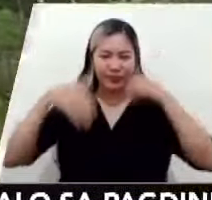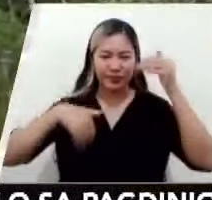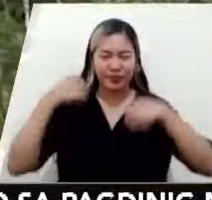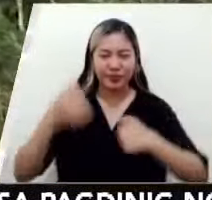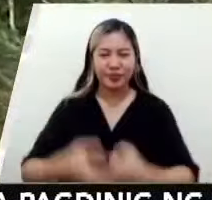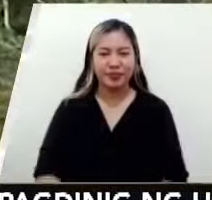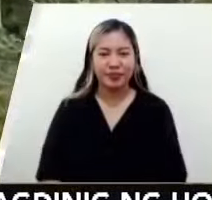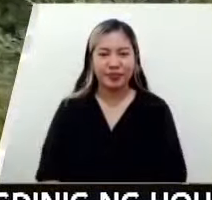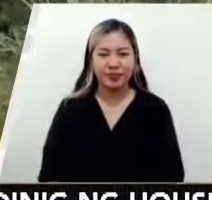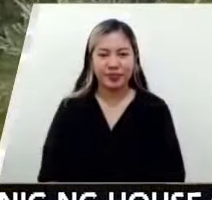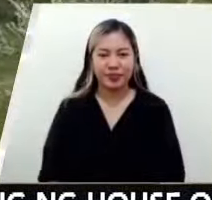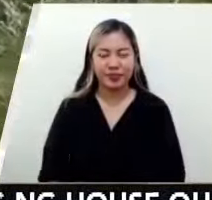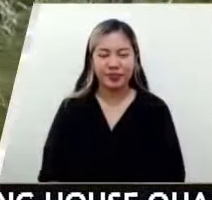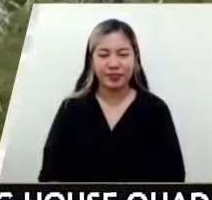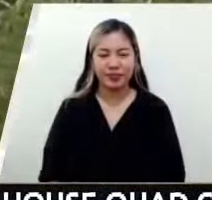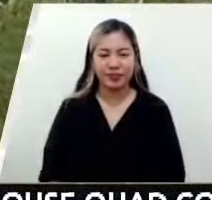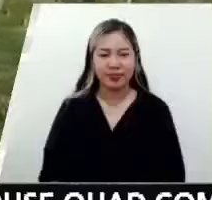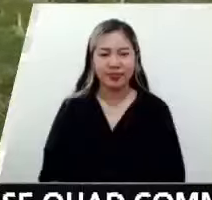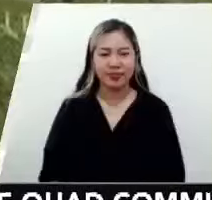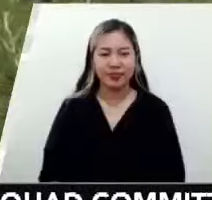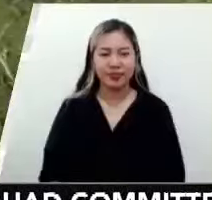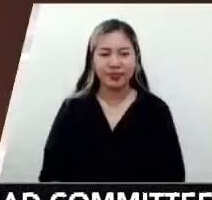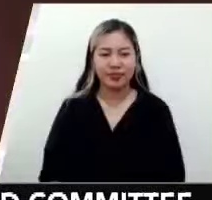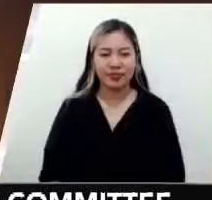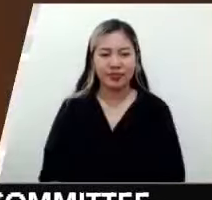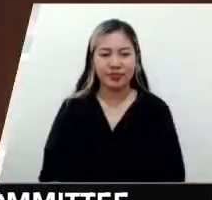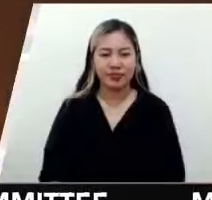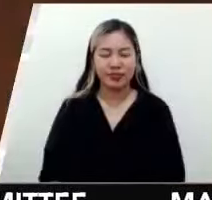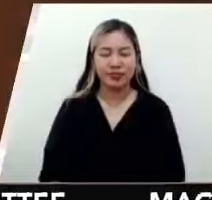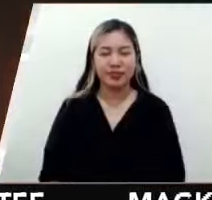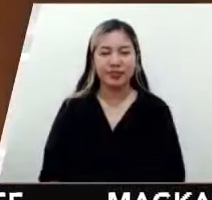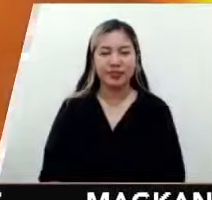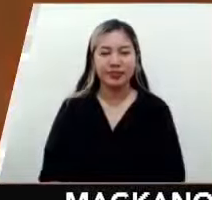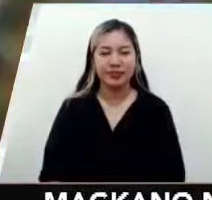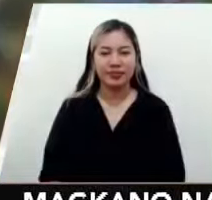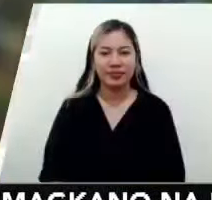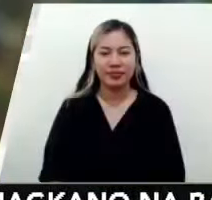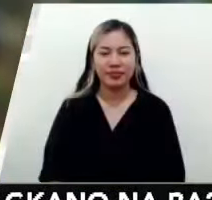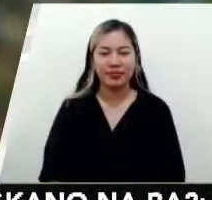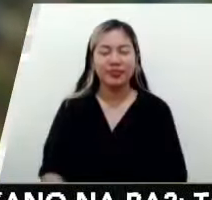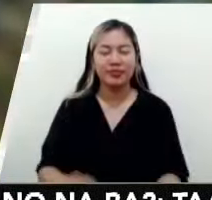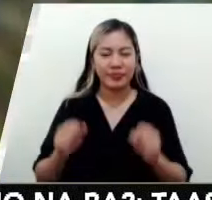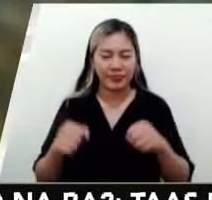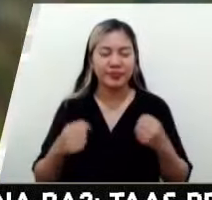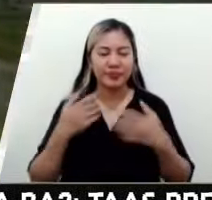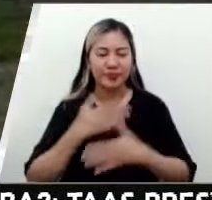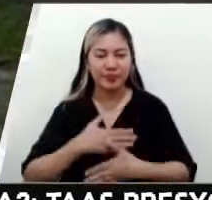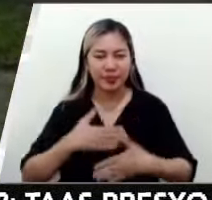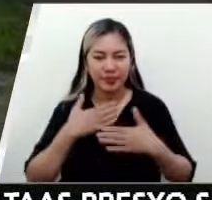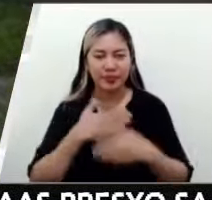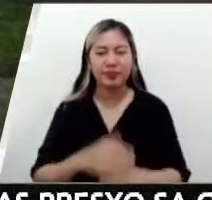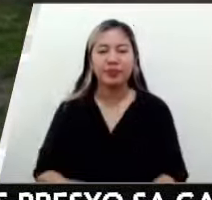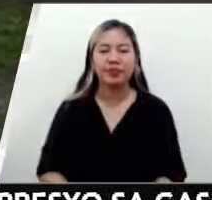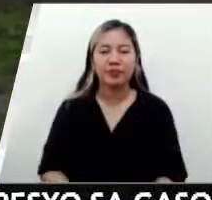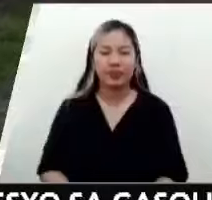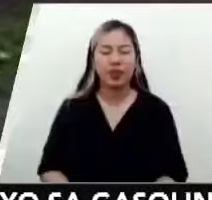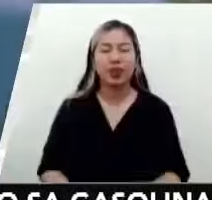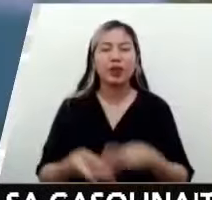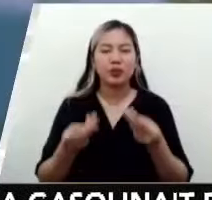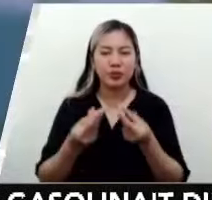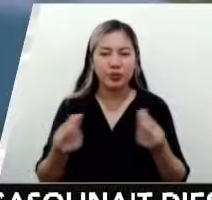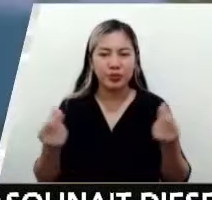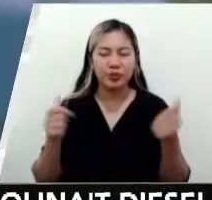Dito sa Lake Olon kasi you can unwind, reset sa city life to relieve stress. Nature at its